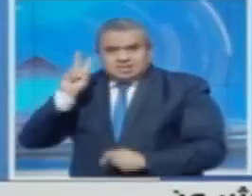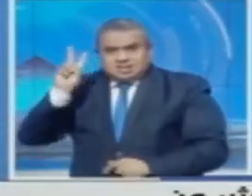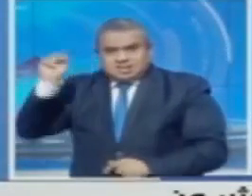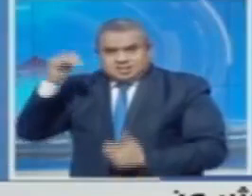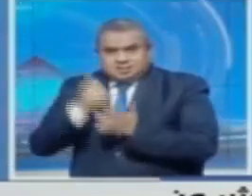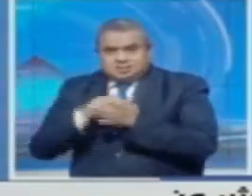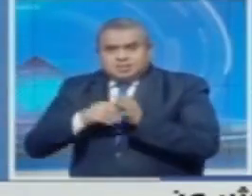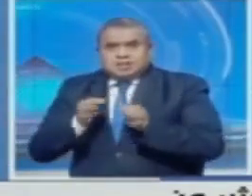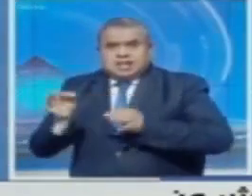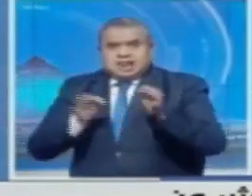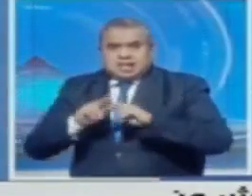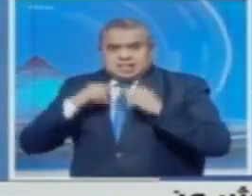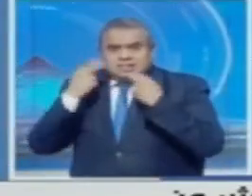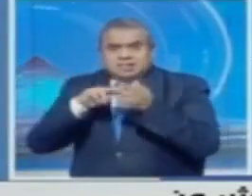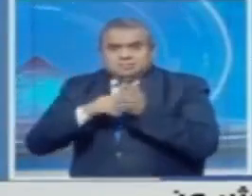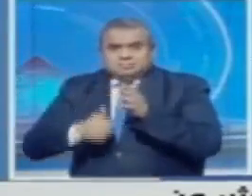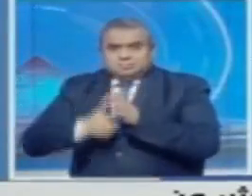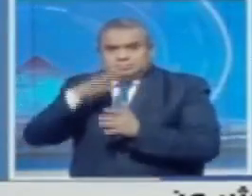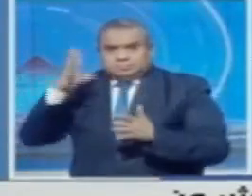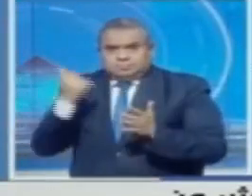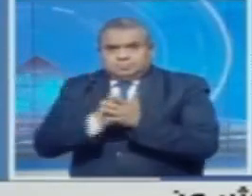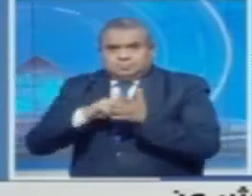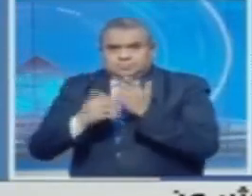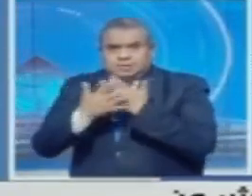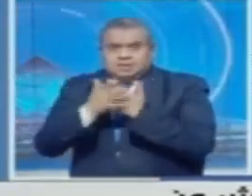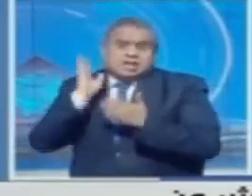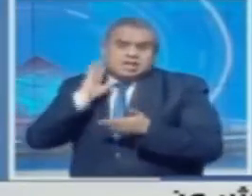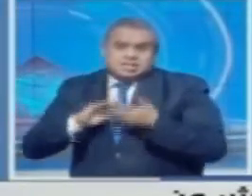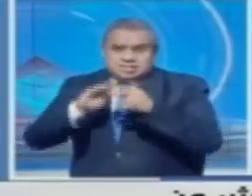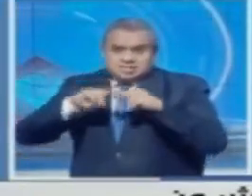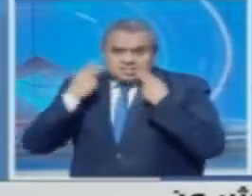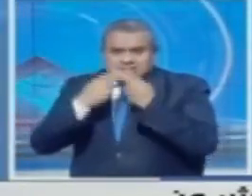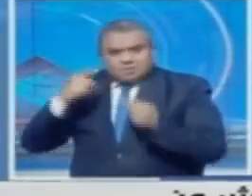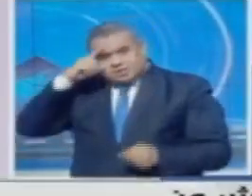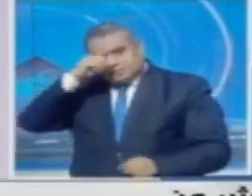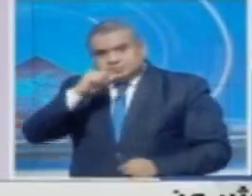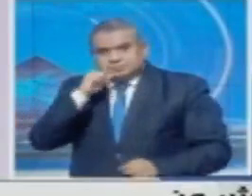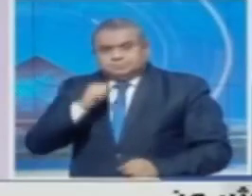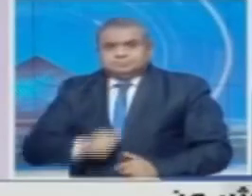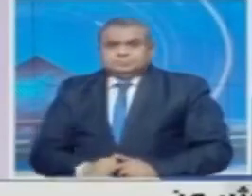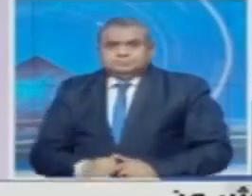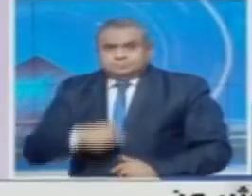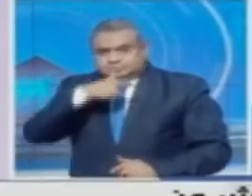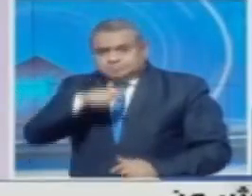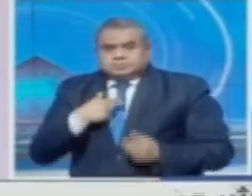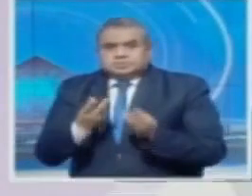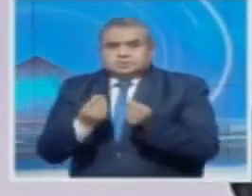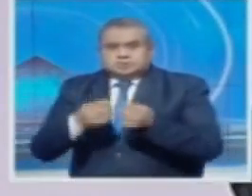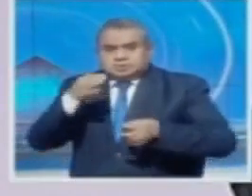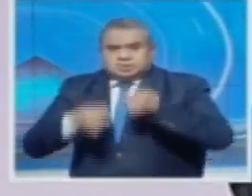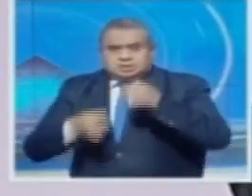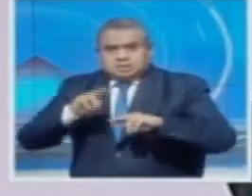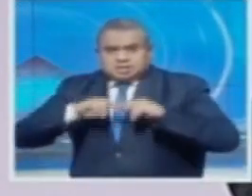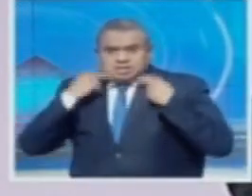الدولية فشلت في مهمتها لإيجاد شبكة أمان دولية. النظام المالي الدولي